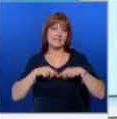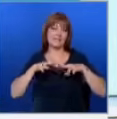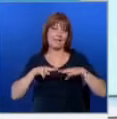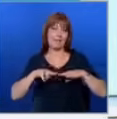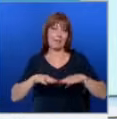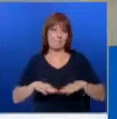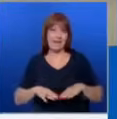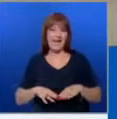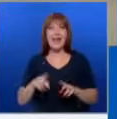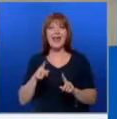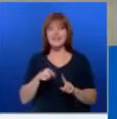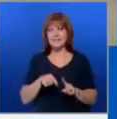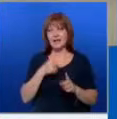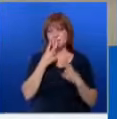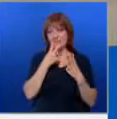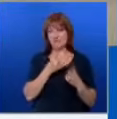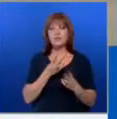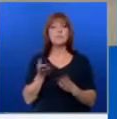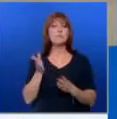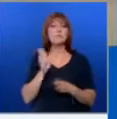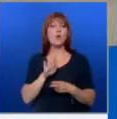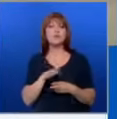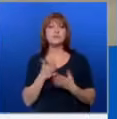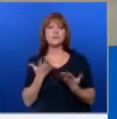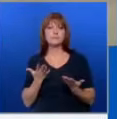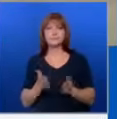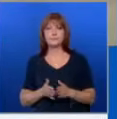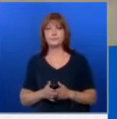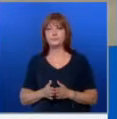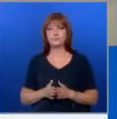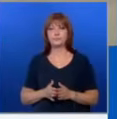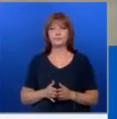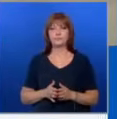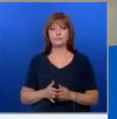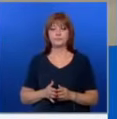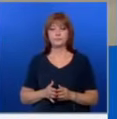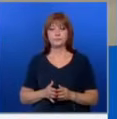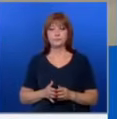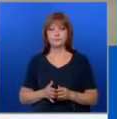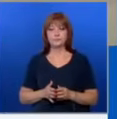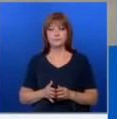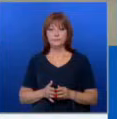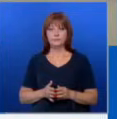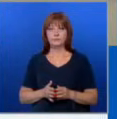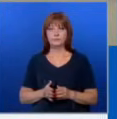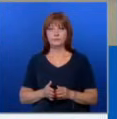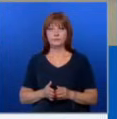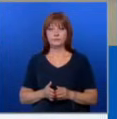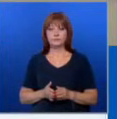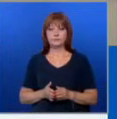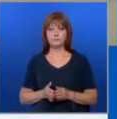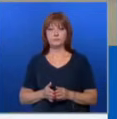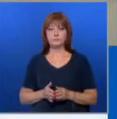редуцирана. Тихомир Игнатов сега още за правосъдието и справедливостта. Добър вечер!